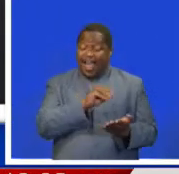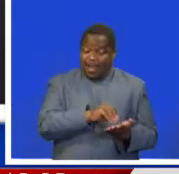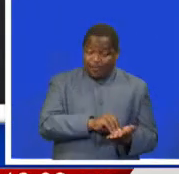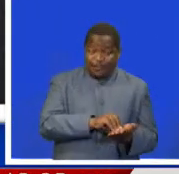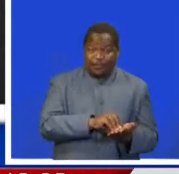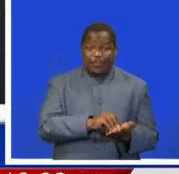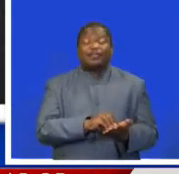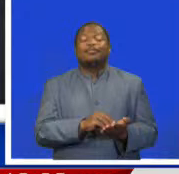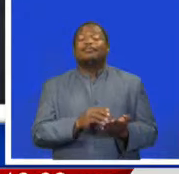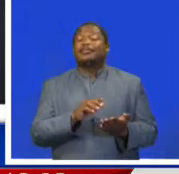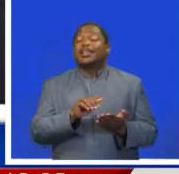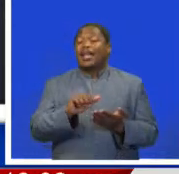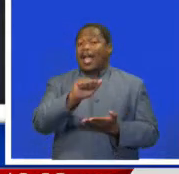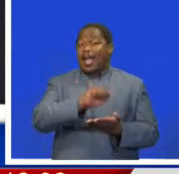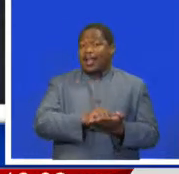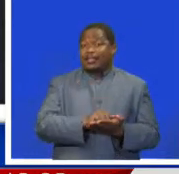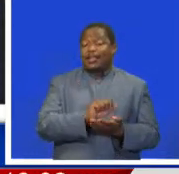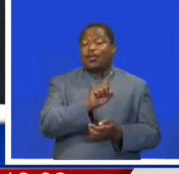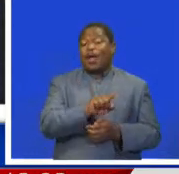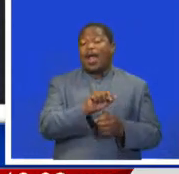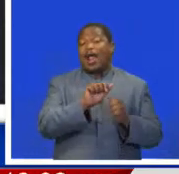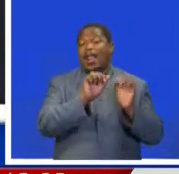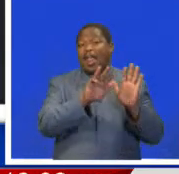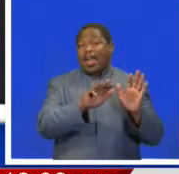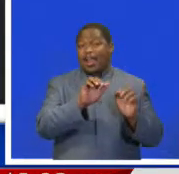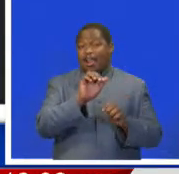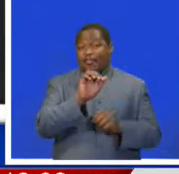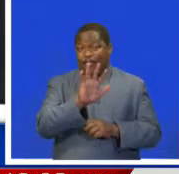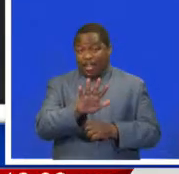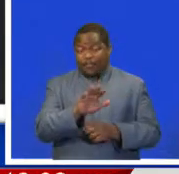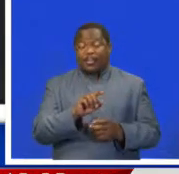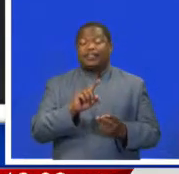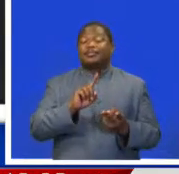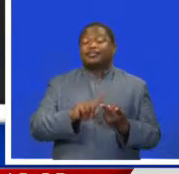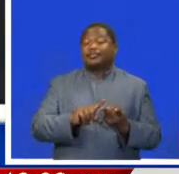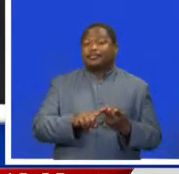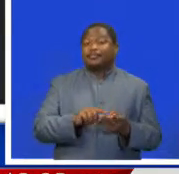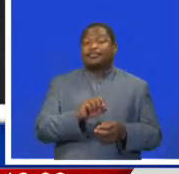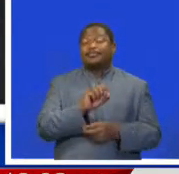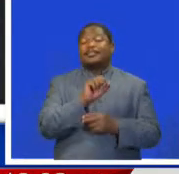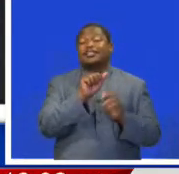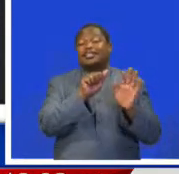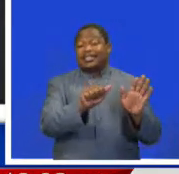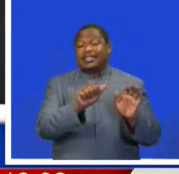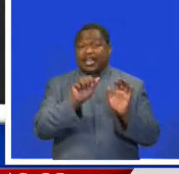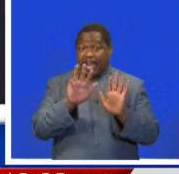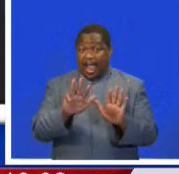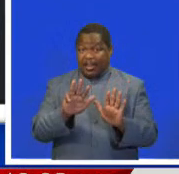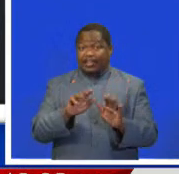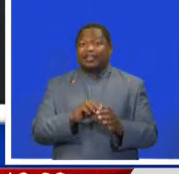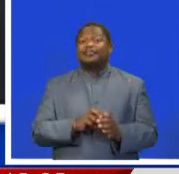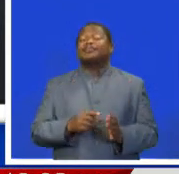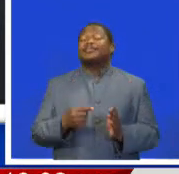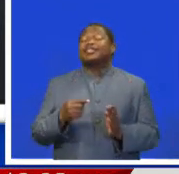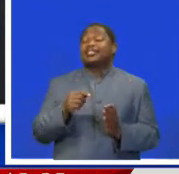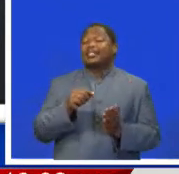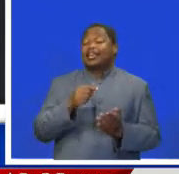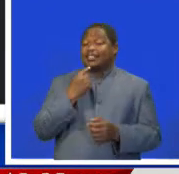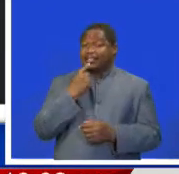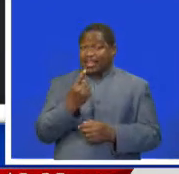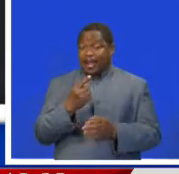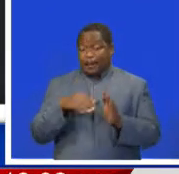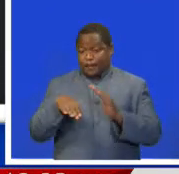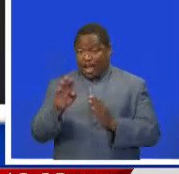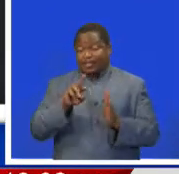kuna section 69 naye lokufuneka ukuthi na center la ma regulations lafuneka kulo section